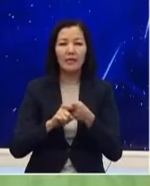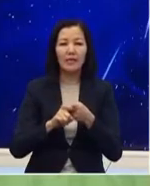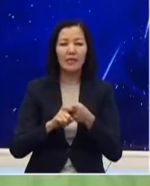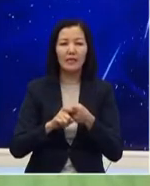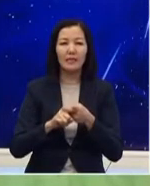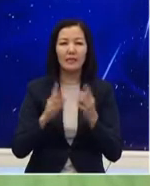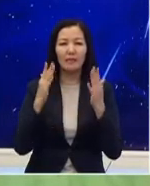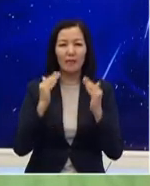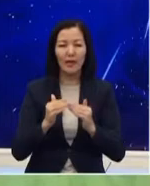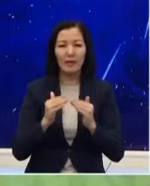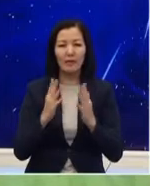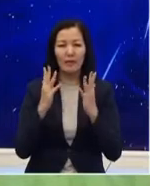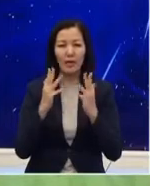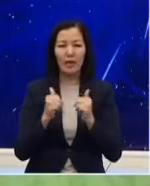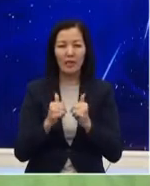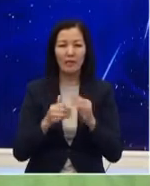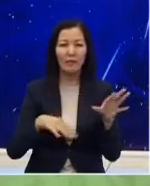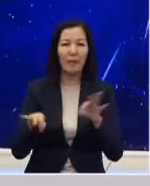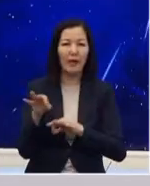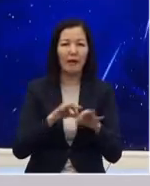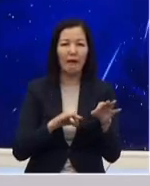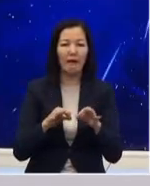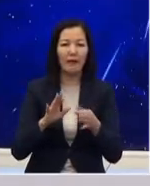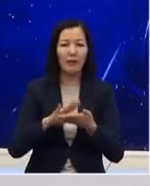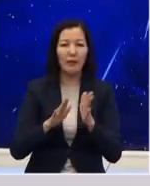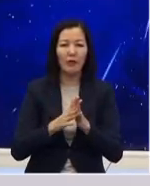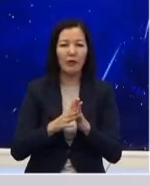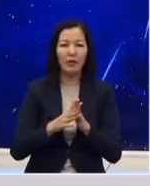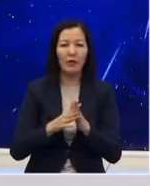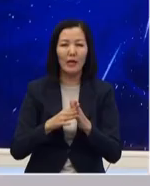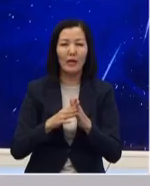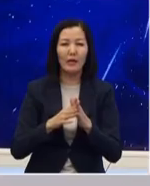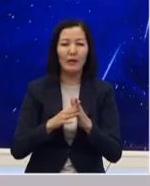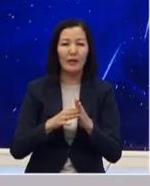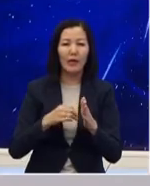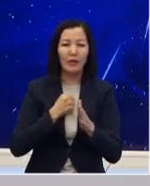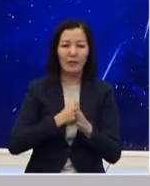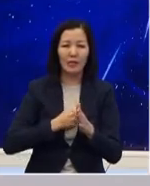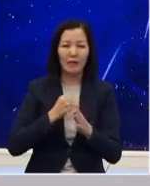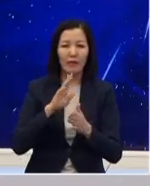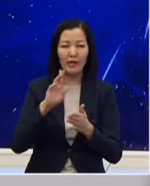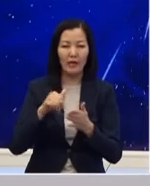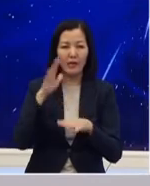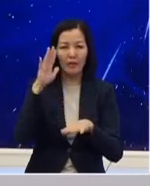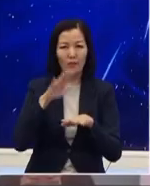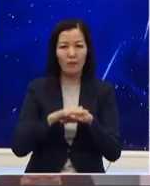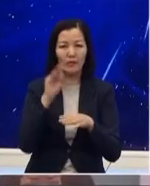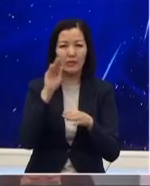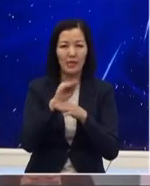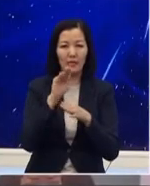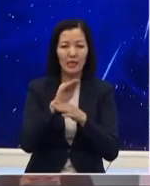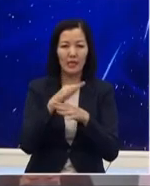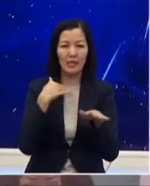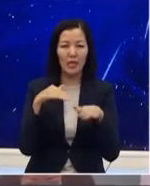с малым количеством проектов. Подобное положение дел вызвало недовольство главы края. Амандык Баталов раскритиковал